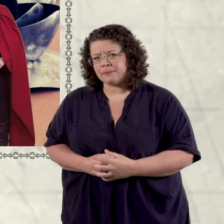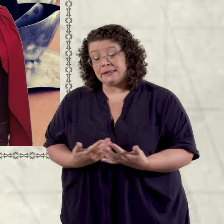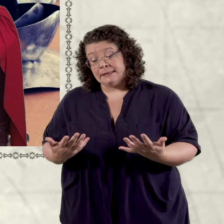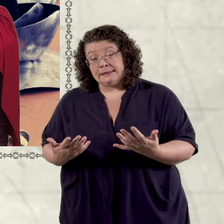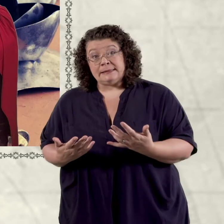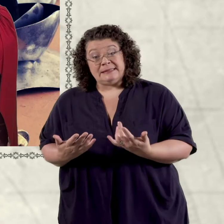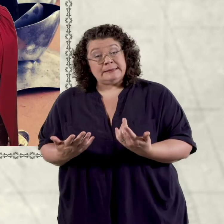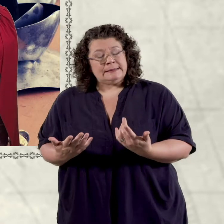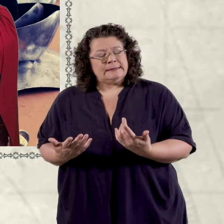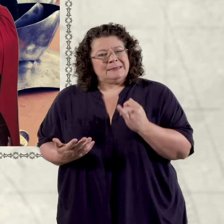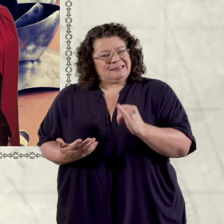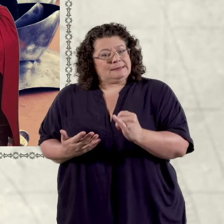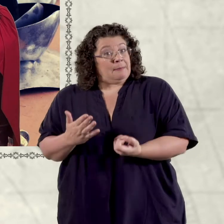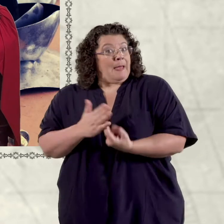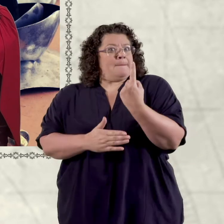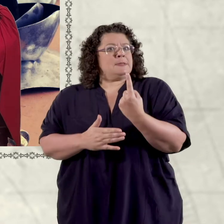Ond digwyddodd rhywbeth.